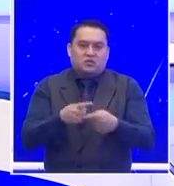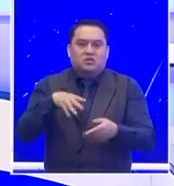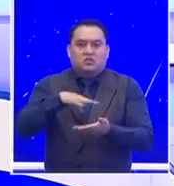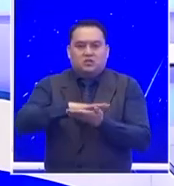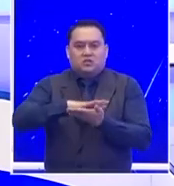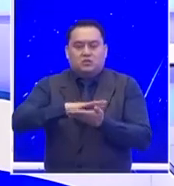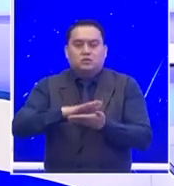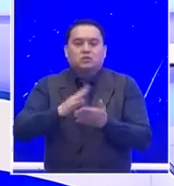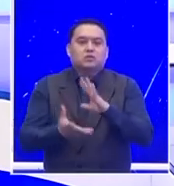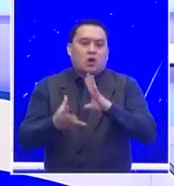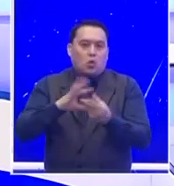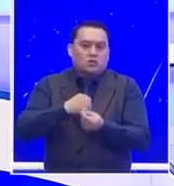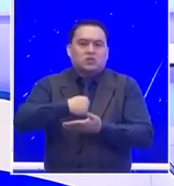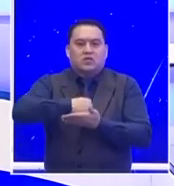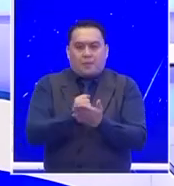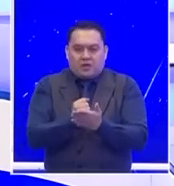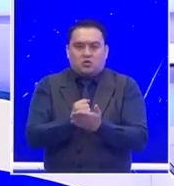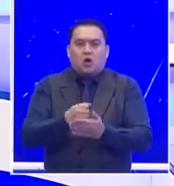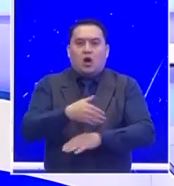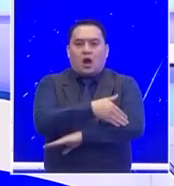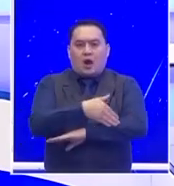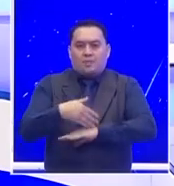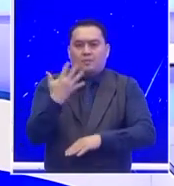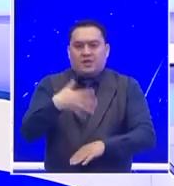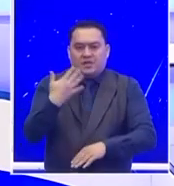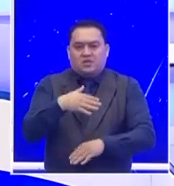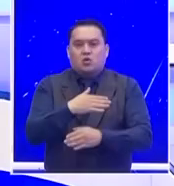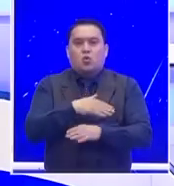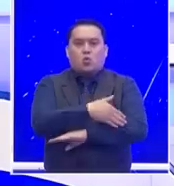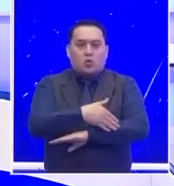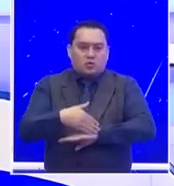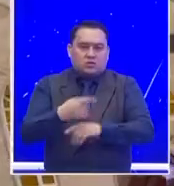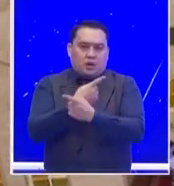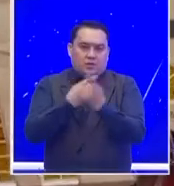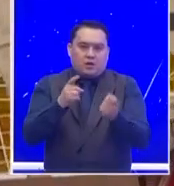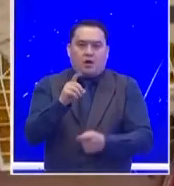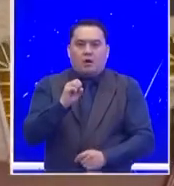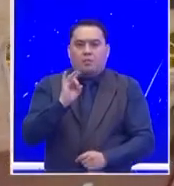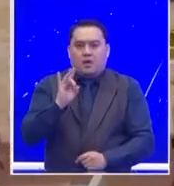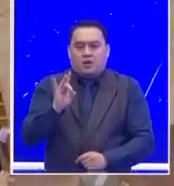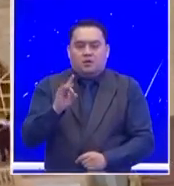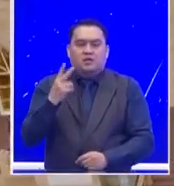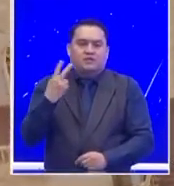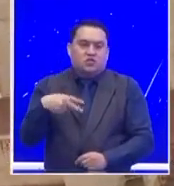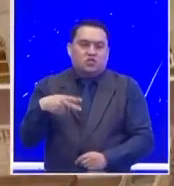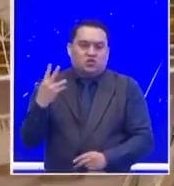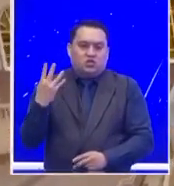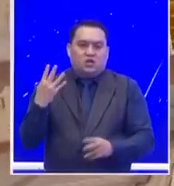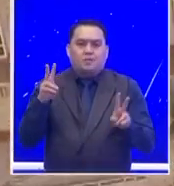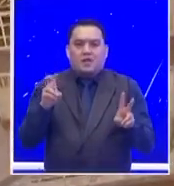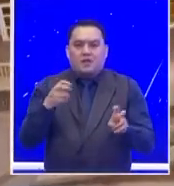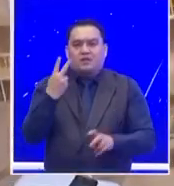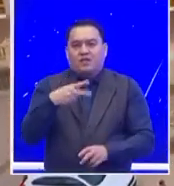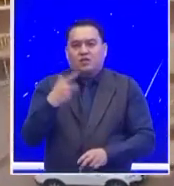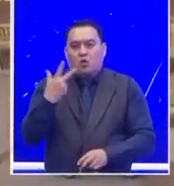заключение Республиканской ономастической комиссии получили более 50, сообщает корреспондент Хабар-24. К